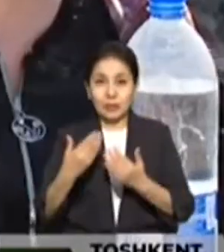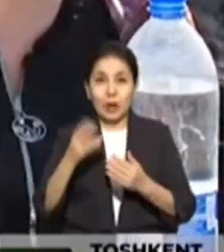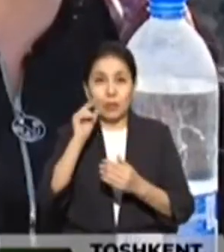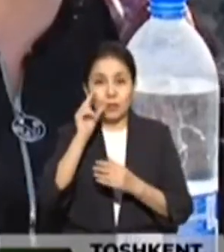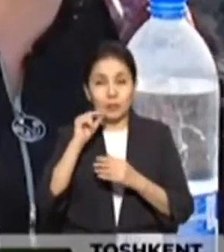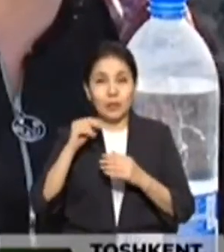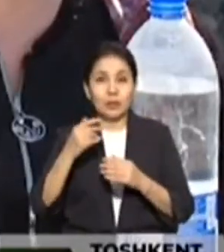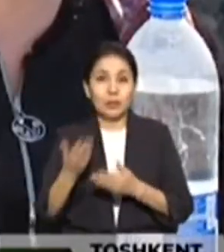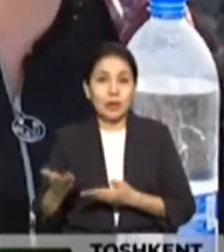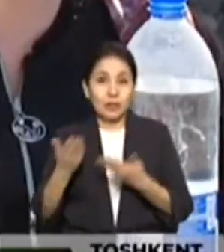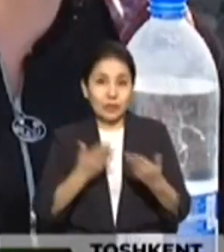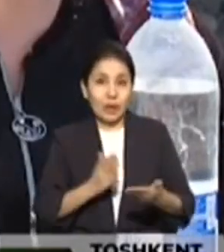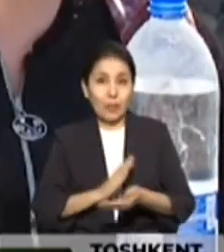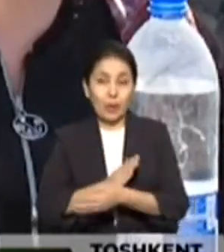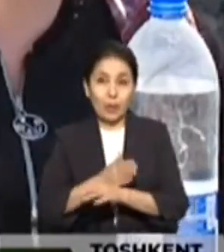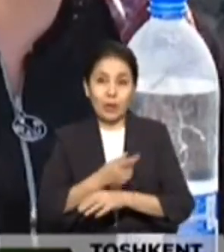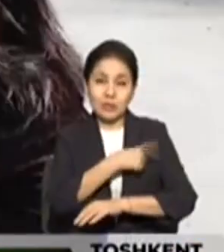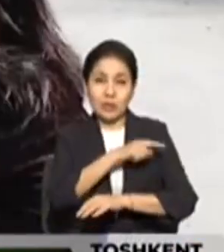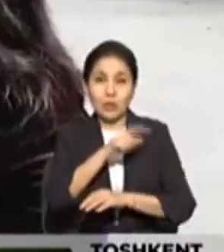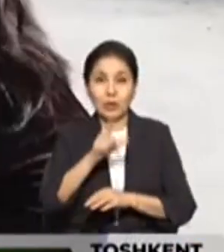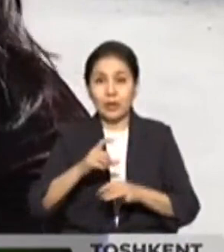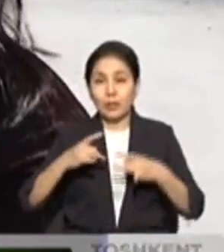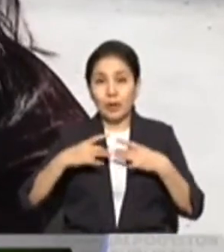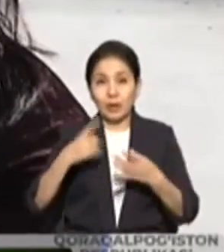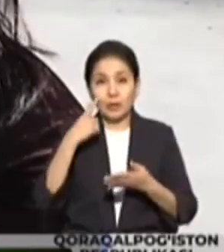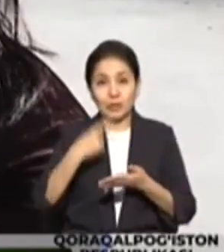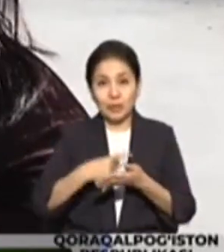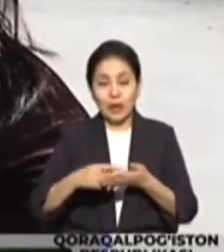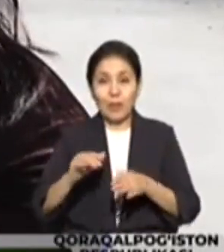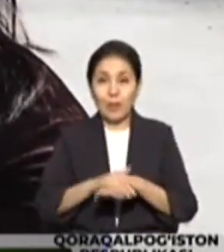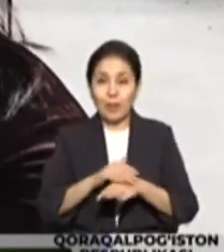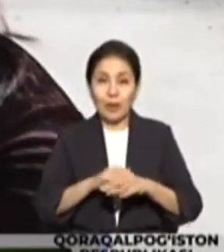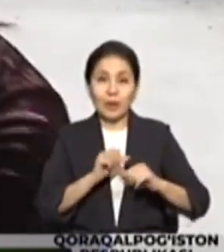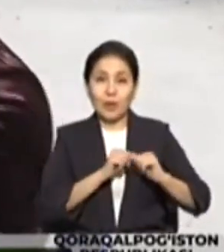munosabati bilan taklif qilingan mehmonlar shifokorlarni bayram bilan qutlar ekan, mehr